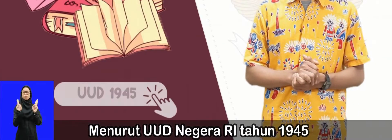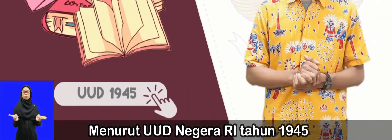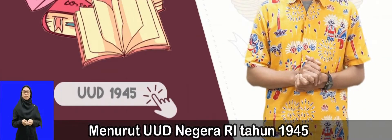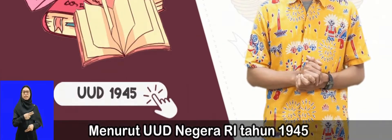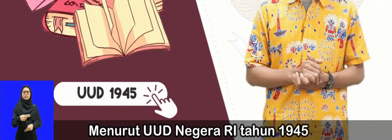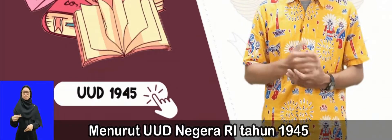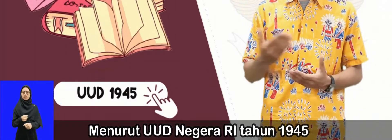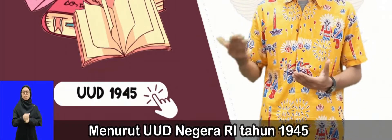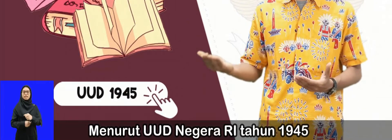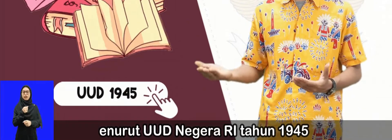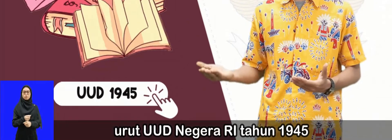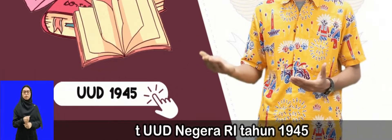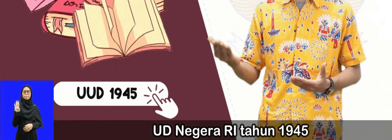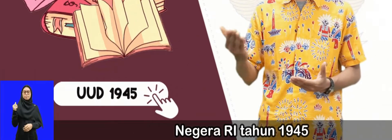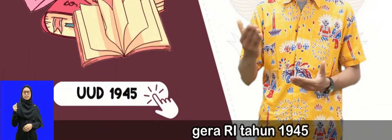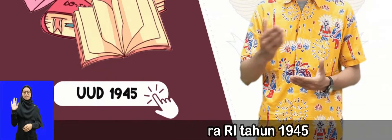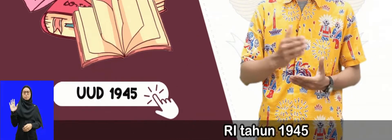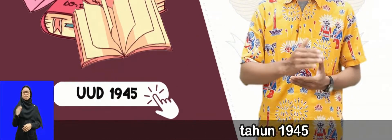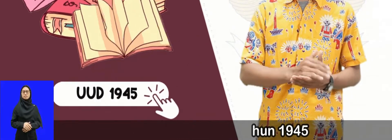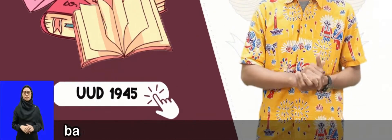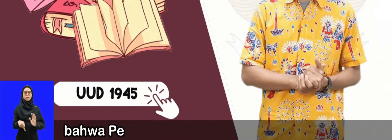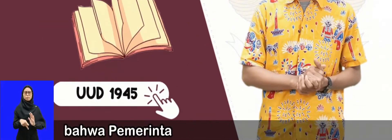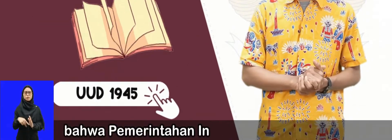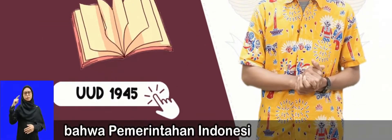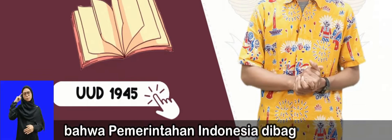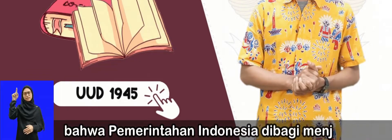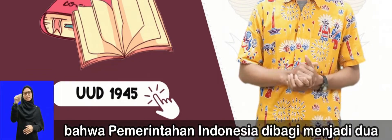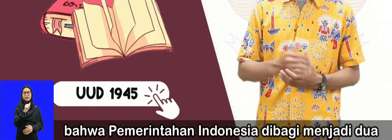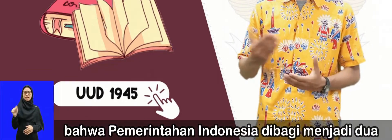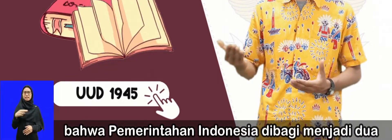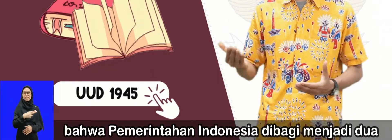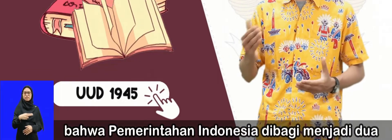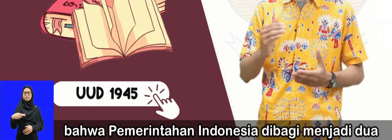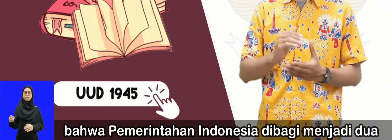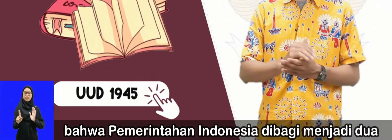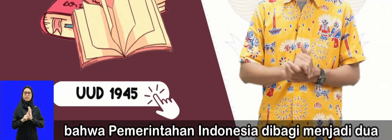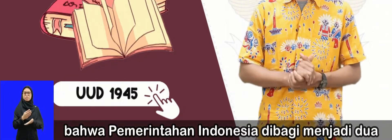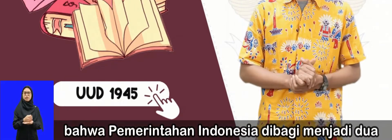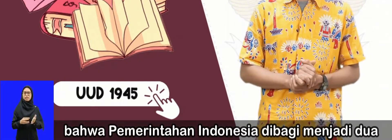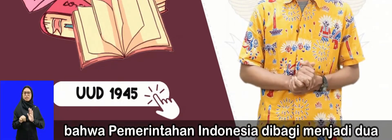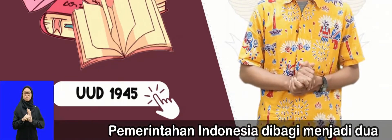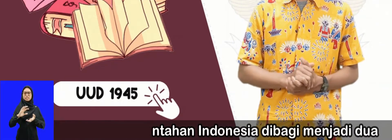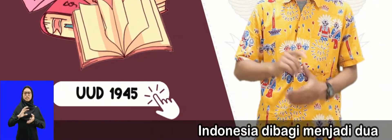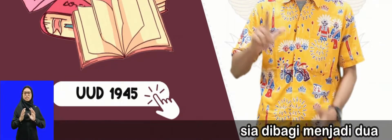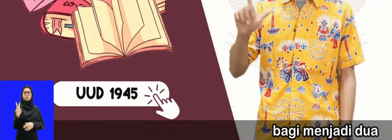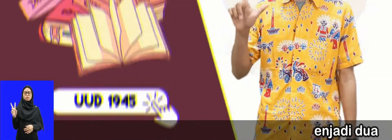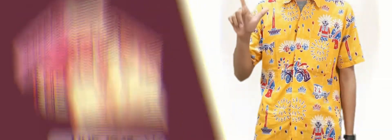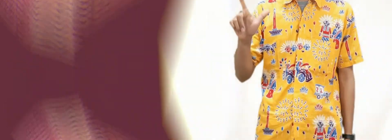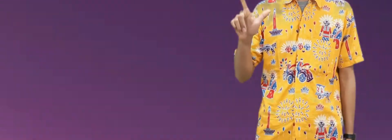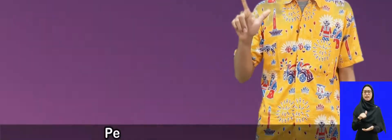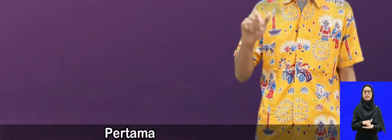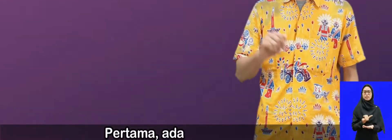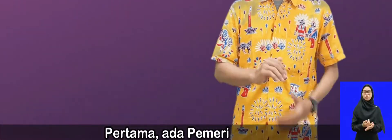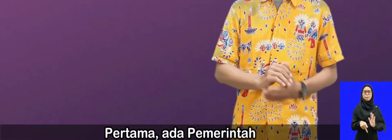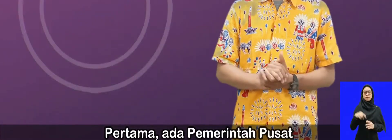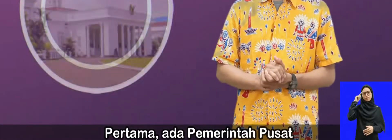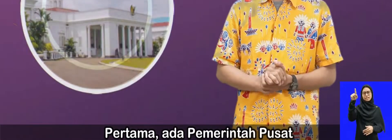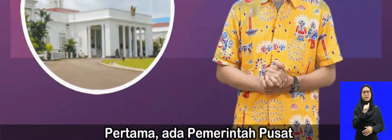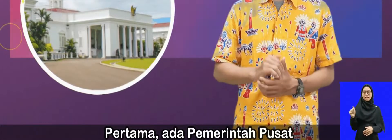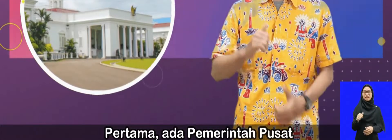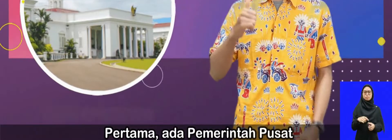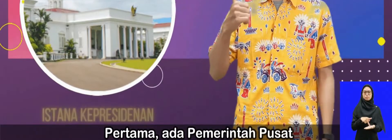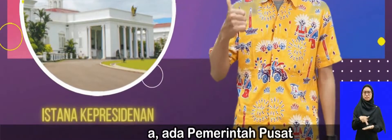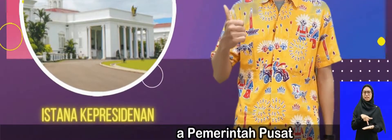Republik Indonesia tahun 1945, bahwa pemerintahan Indonesia dibagi menjadi dua.